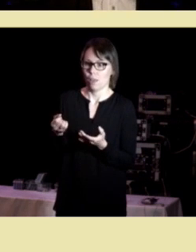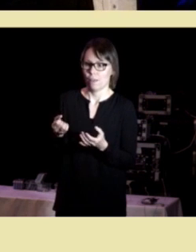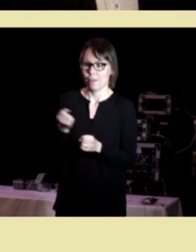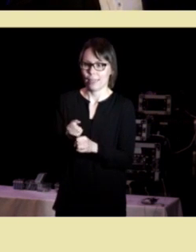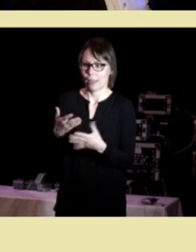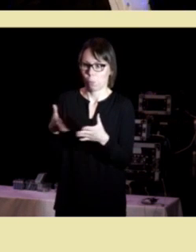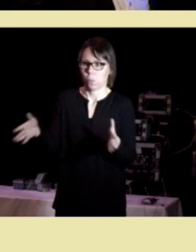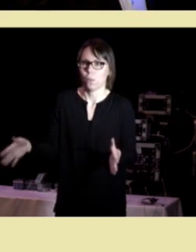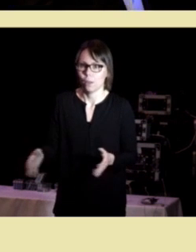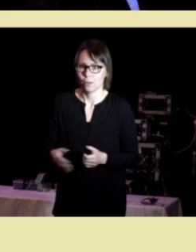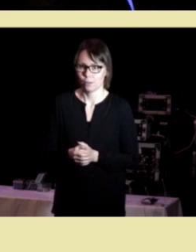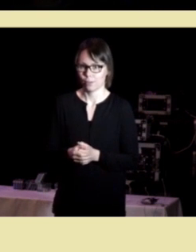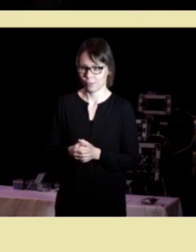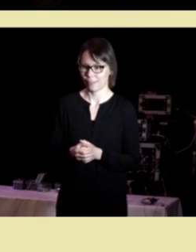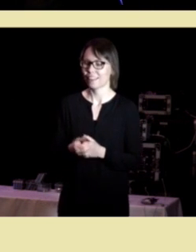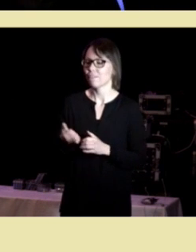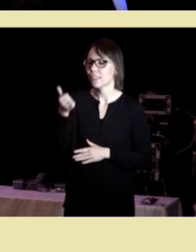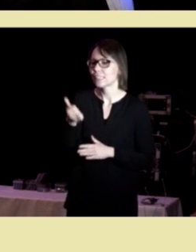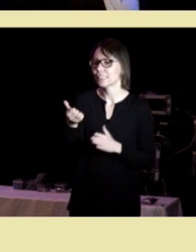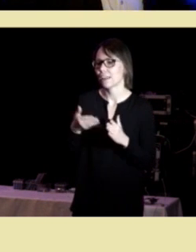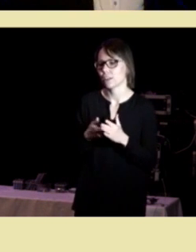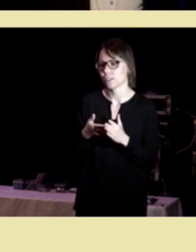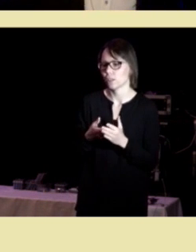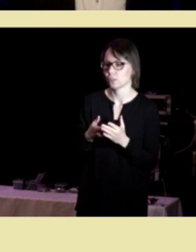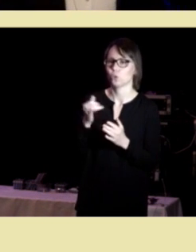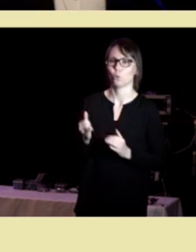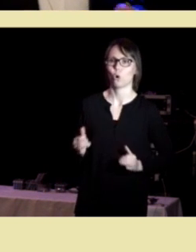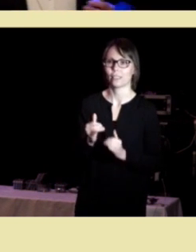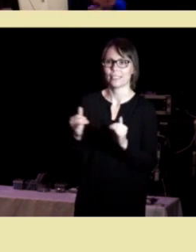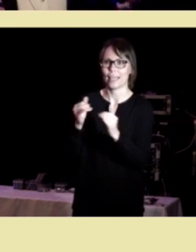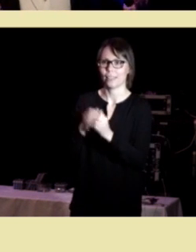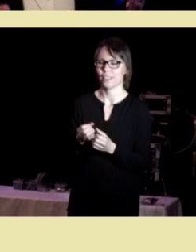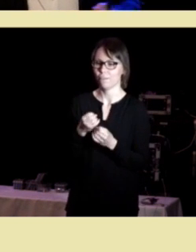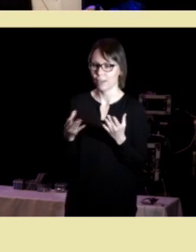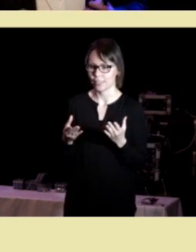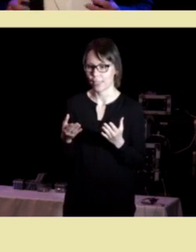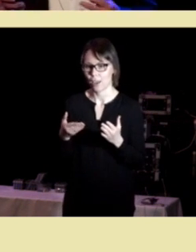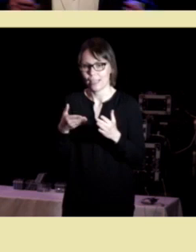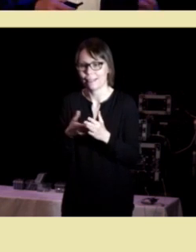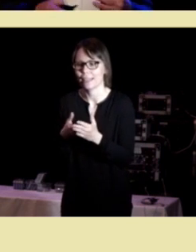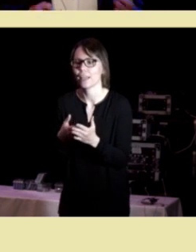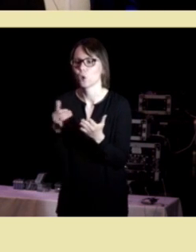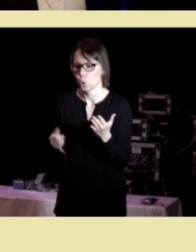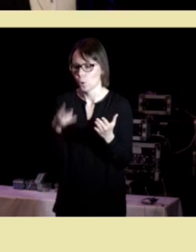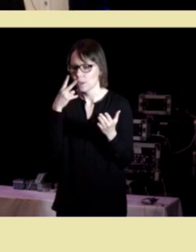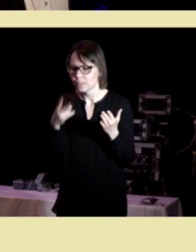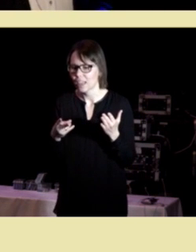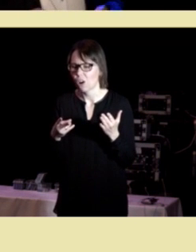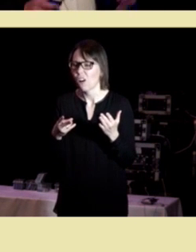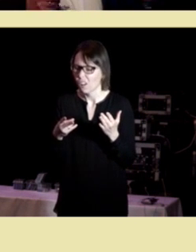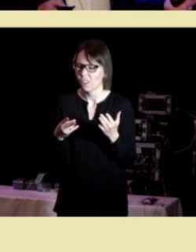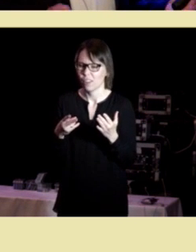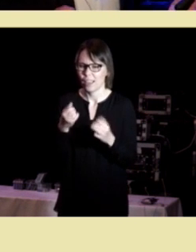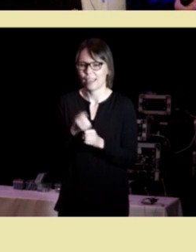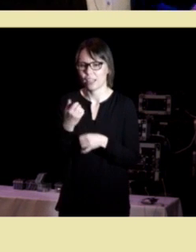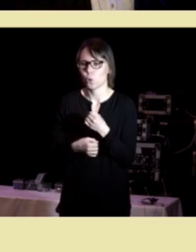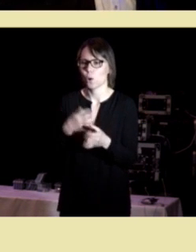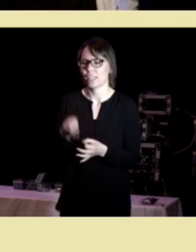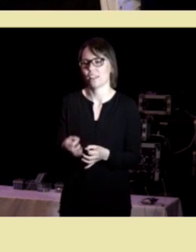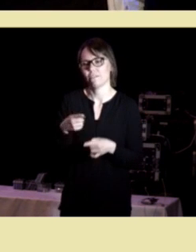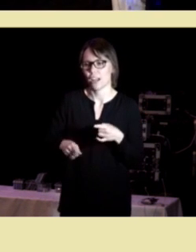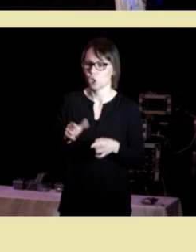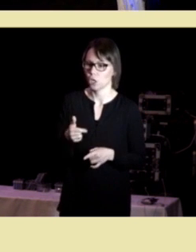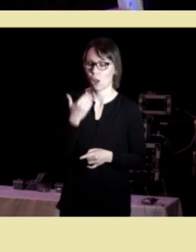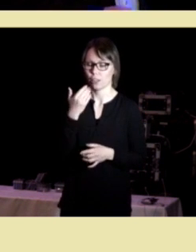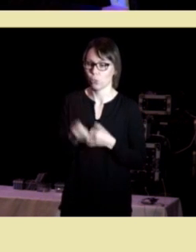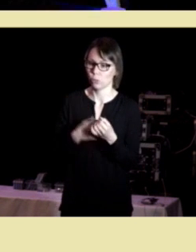sidestykke. Den viktigste flaskehalsen, det er organiseringen. De fleste flaskehalsene vi oppdager, det er for at vi gjør ting litt feil. For sånn har vi alltid